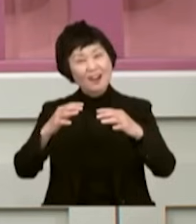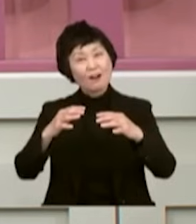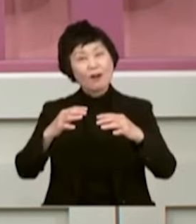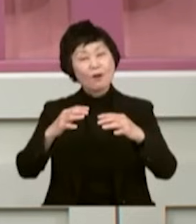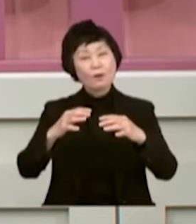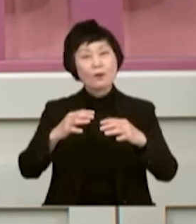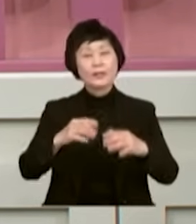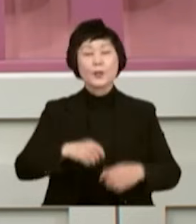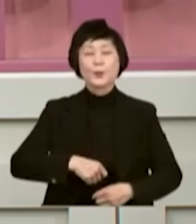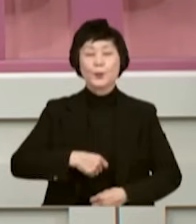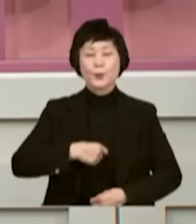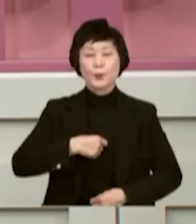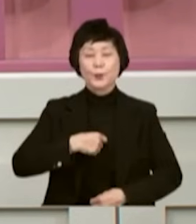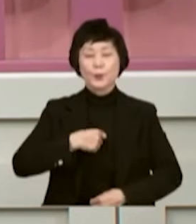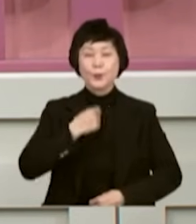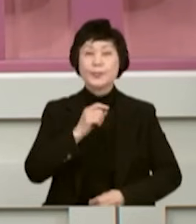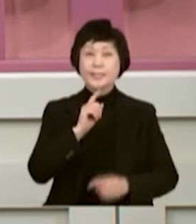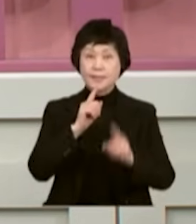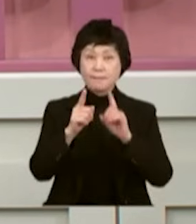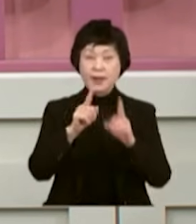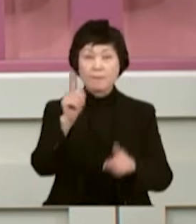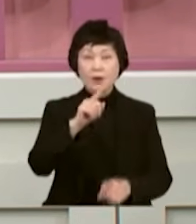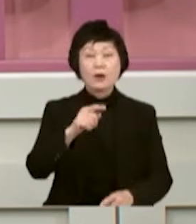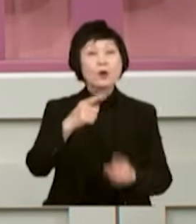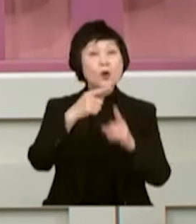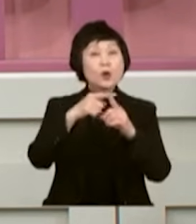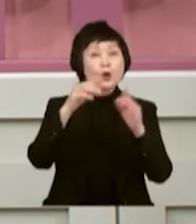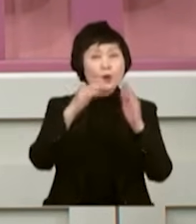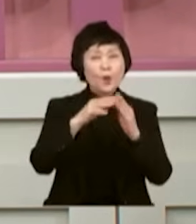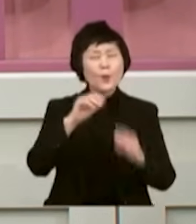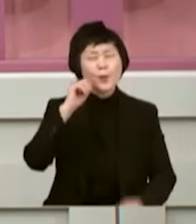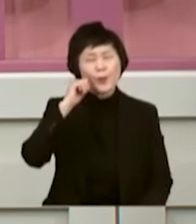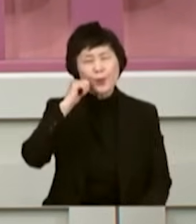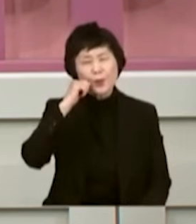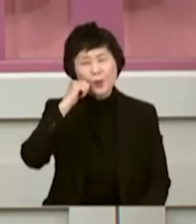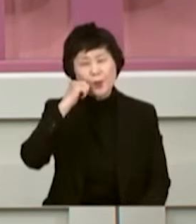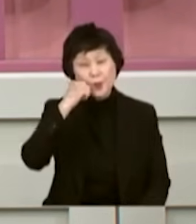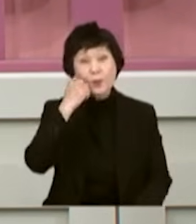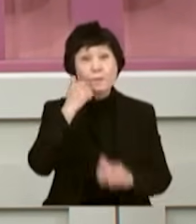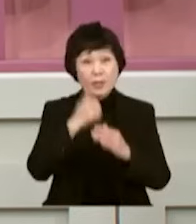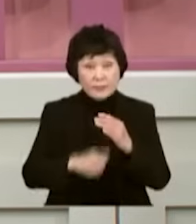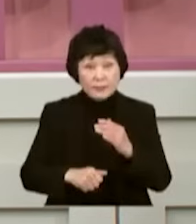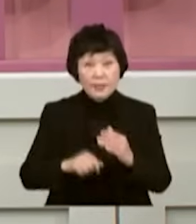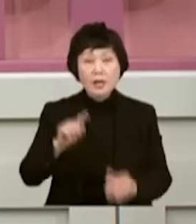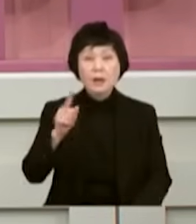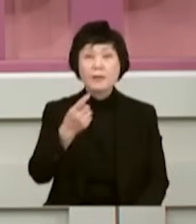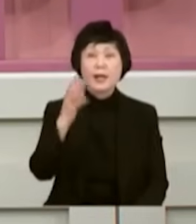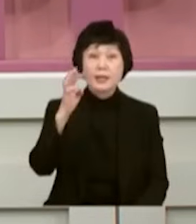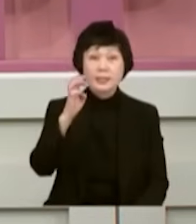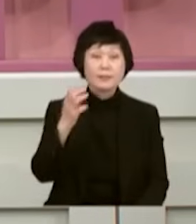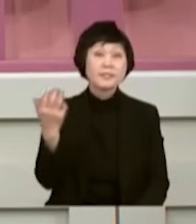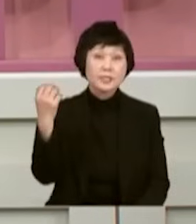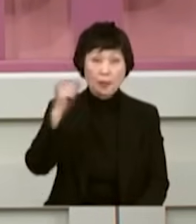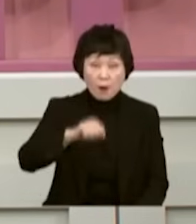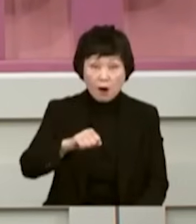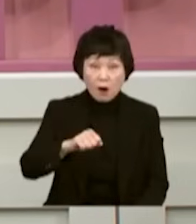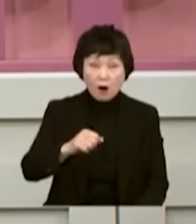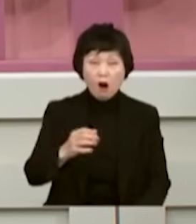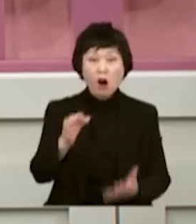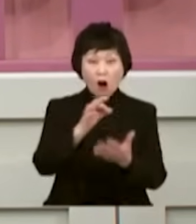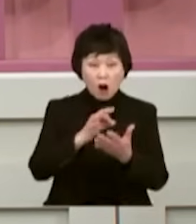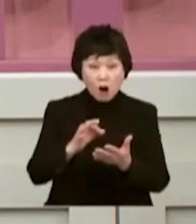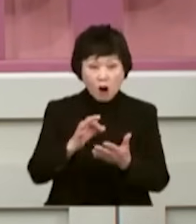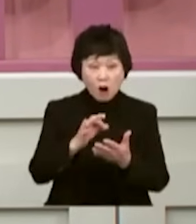당했습니다. 130억 헌금을 하기로 한 분이 한 푼도 안 내고 떠나갔습니다. 교회 통장 보여주면서 영입니다